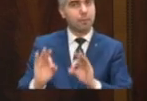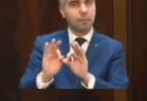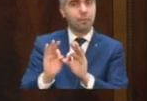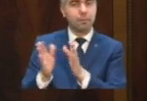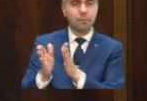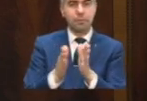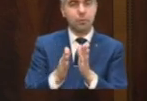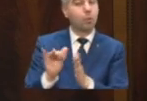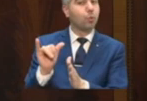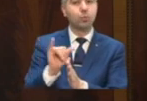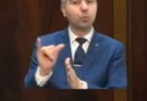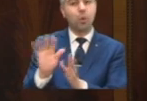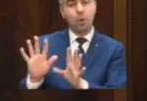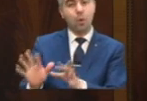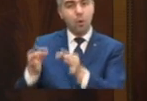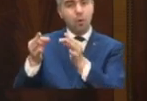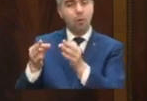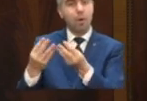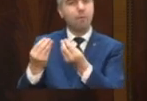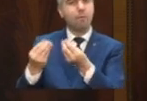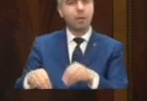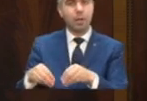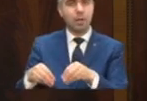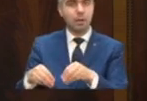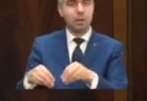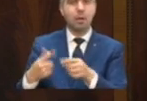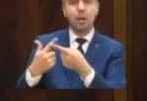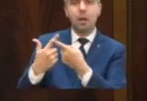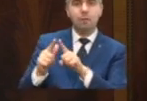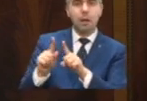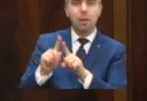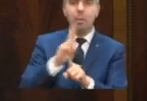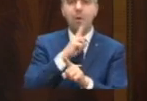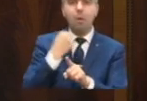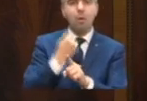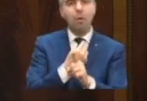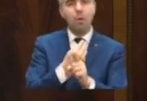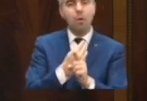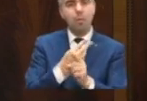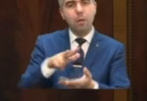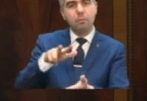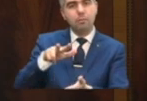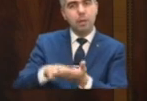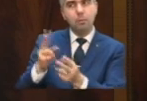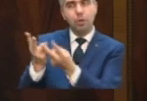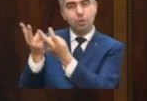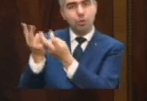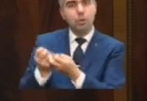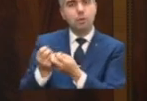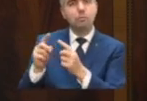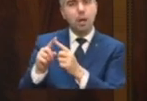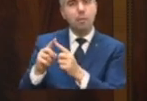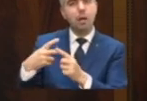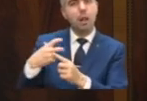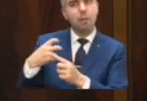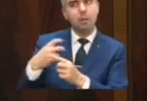هذا يعني فشل الخيارات التي اعتمدتها الحكومة، وعجزها عن استقطاب الاستثمارات وإقرار